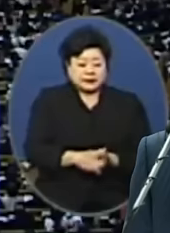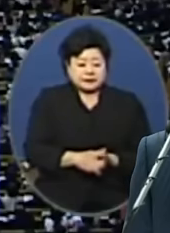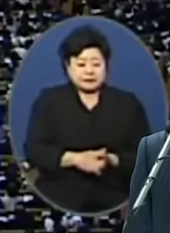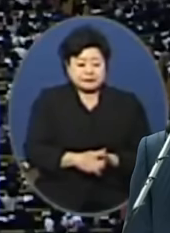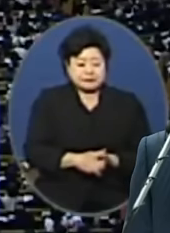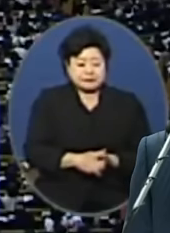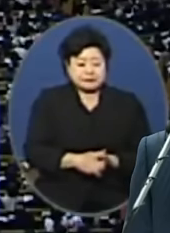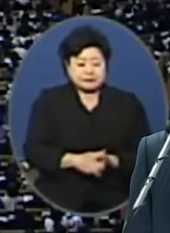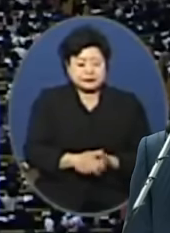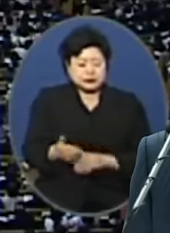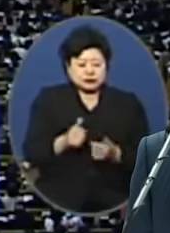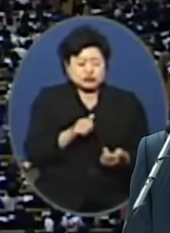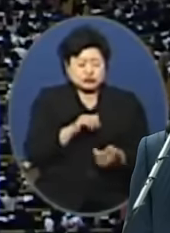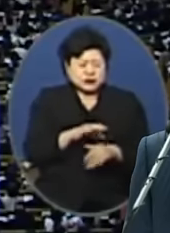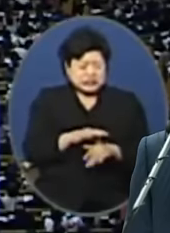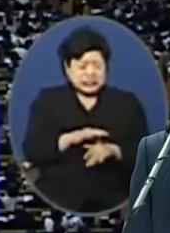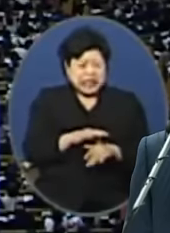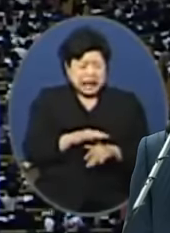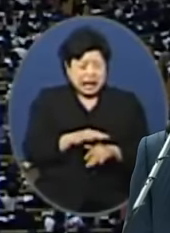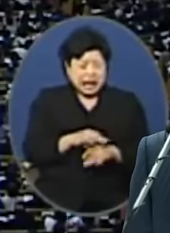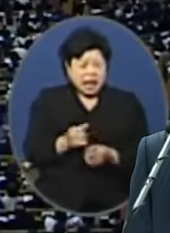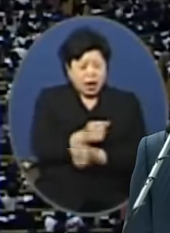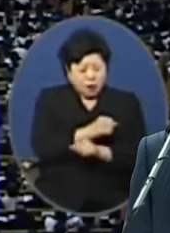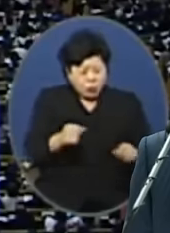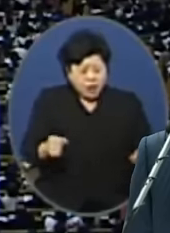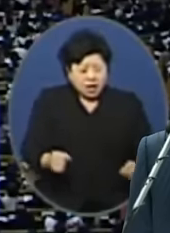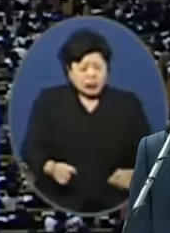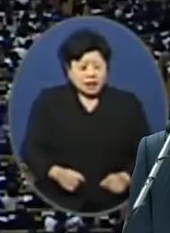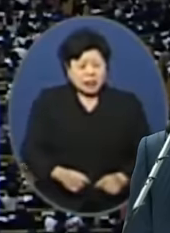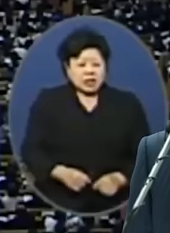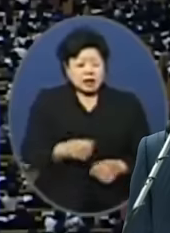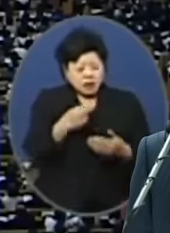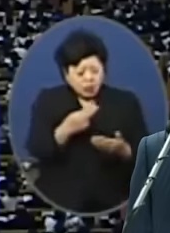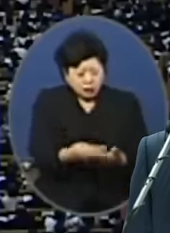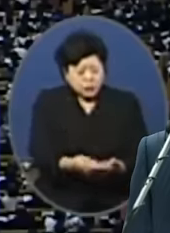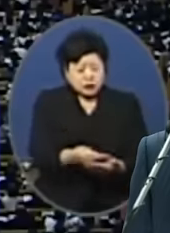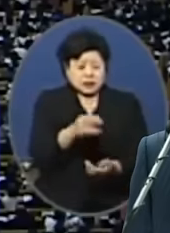너희 시체가 이 광야에서 엎드려질 것이라.